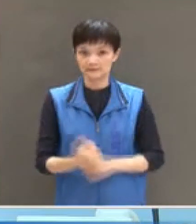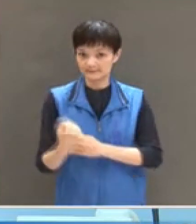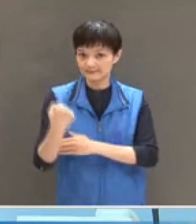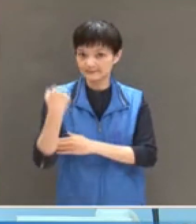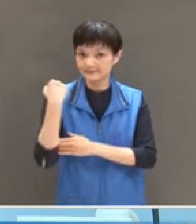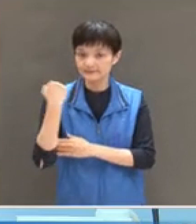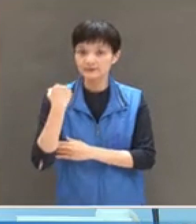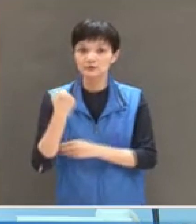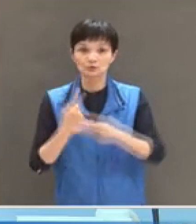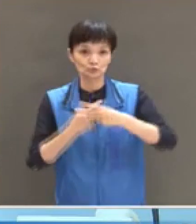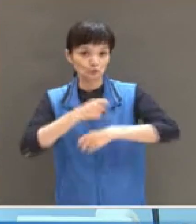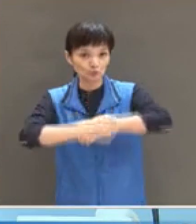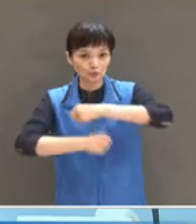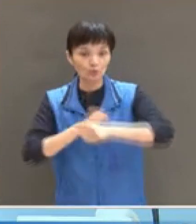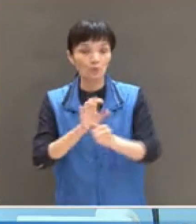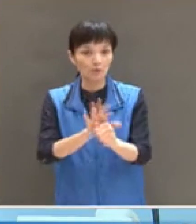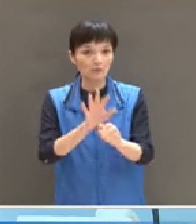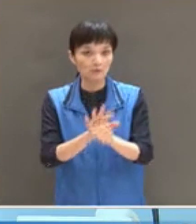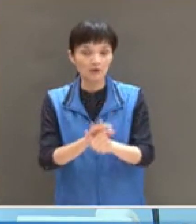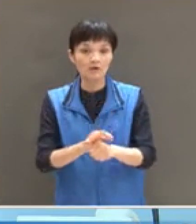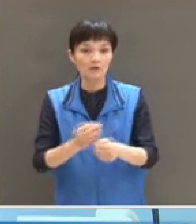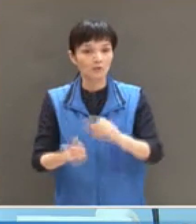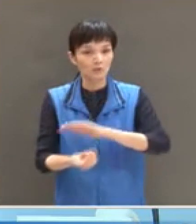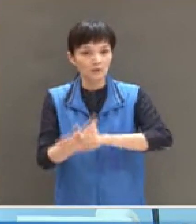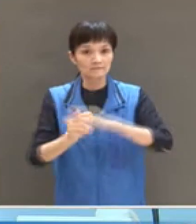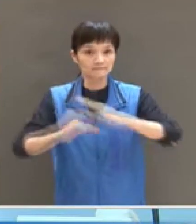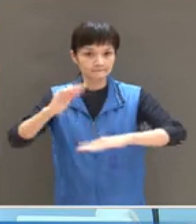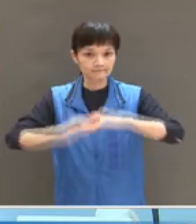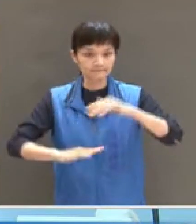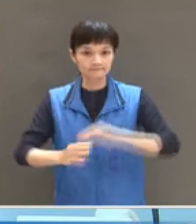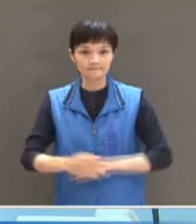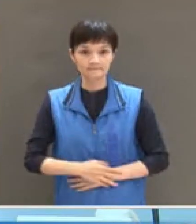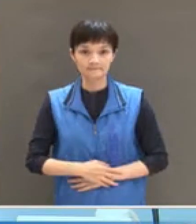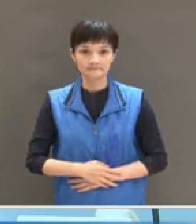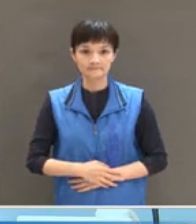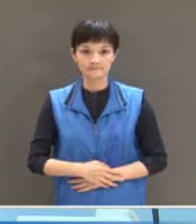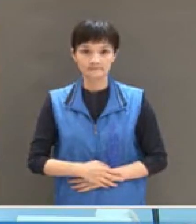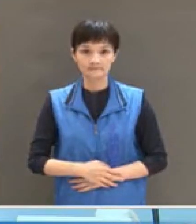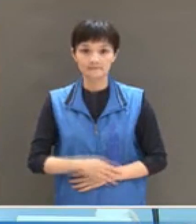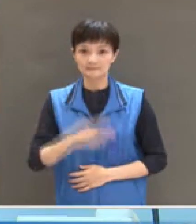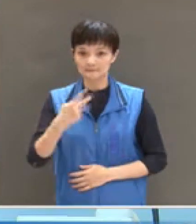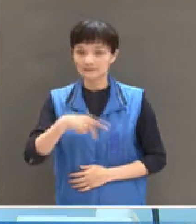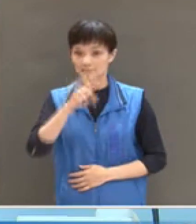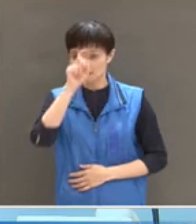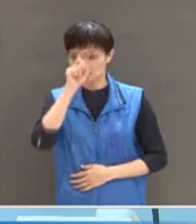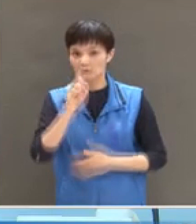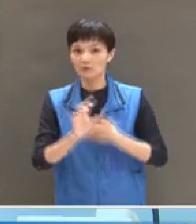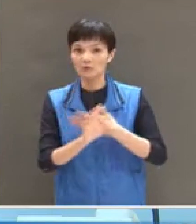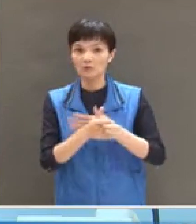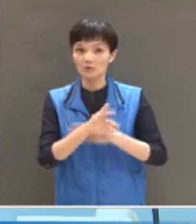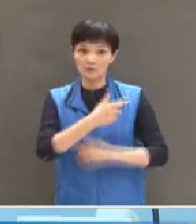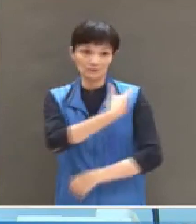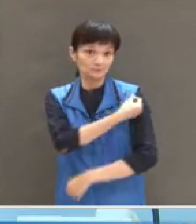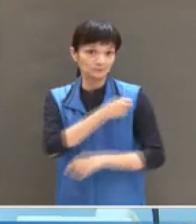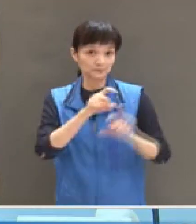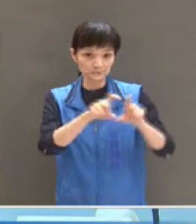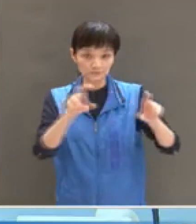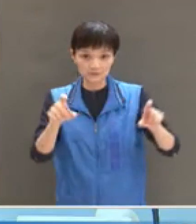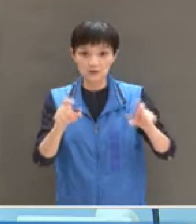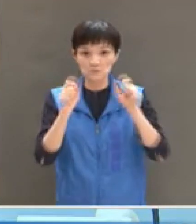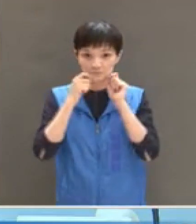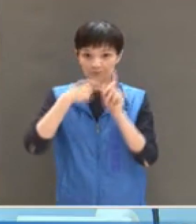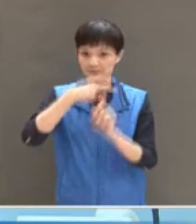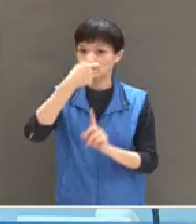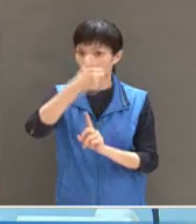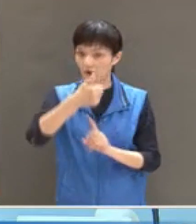助，要能够越快以及买到更多还有更好的品质的疫